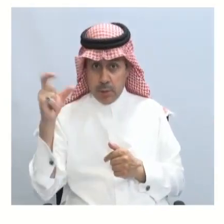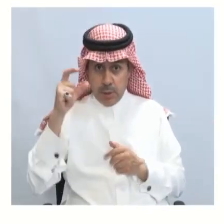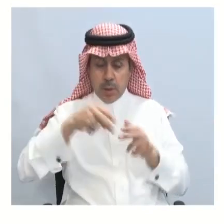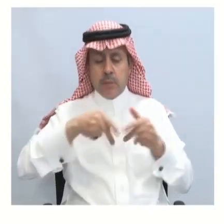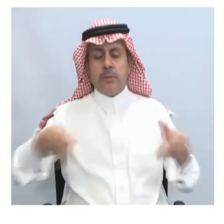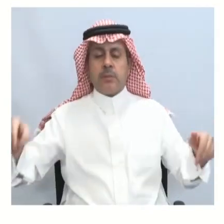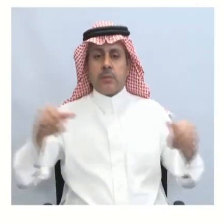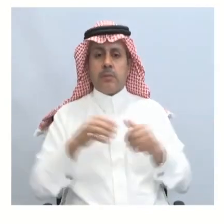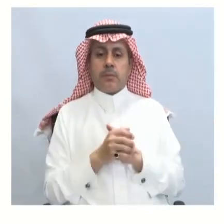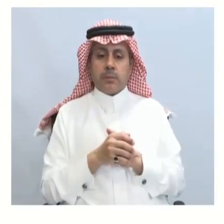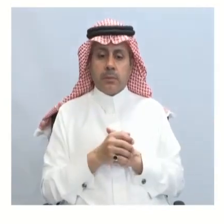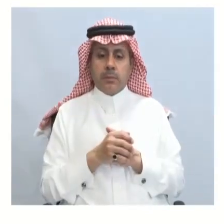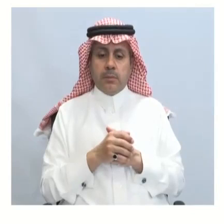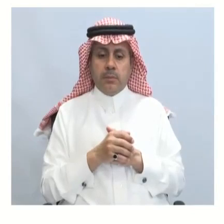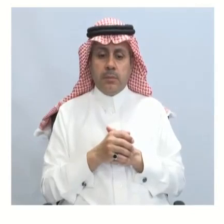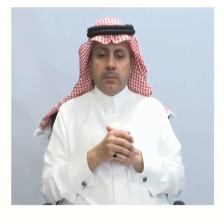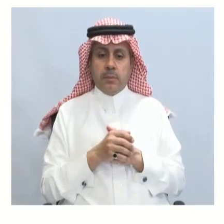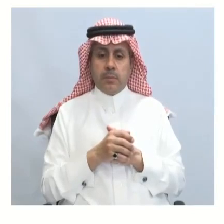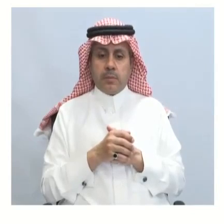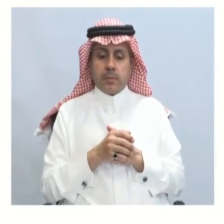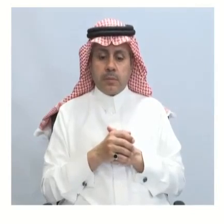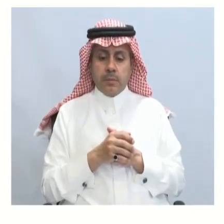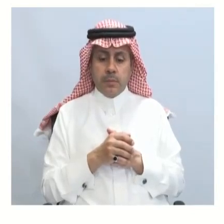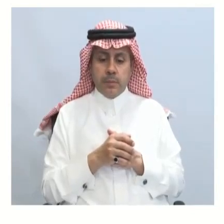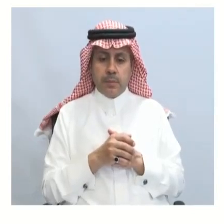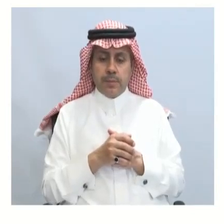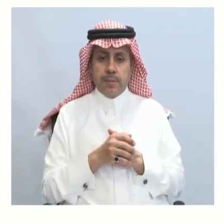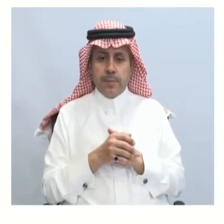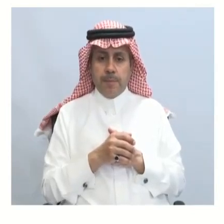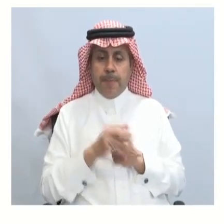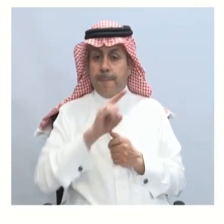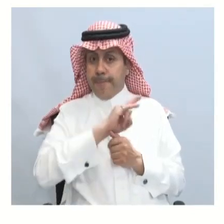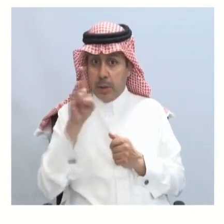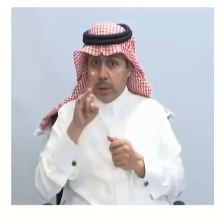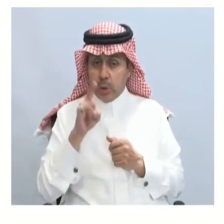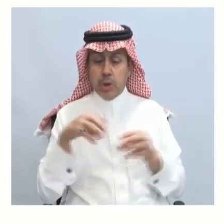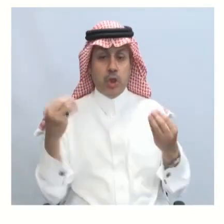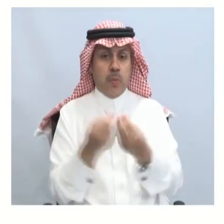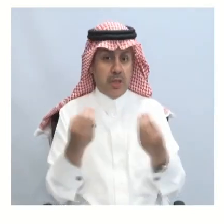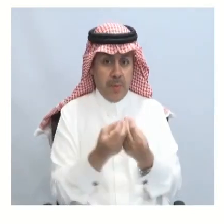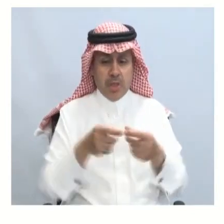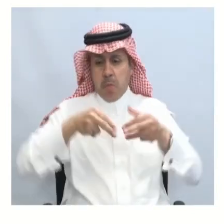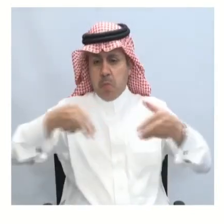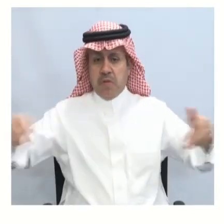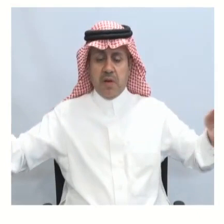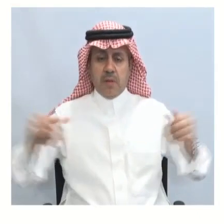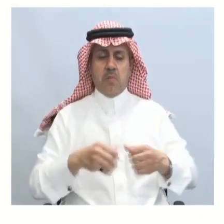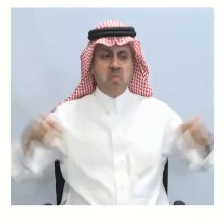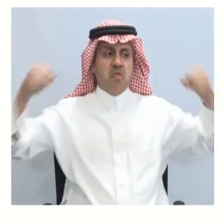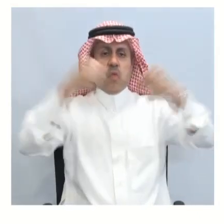لا تختلفوا في الدين ولا تنازعوا ولا تكونوا احزاب وجماعات متفرقه